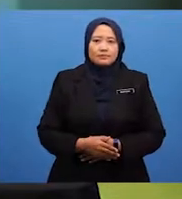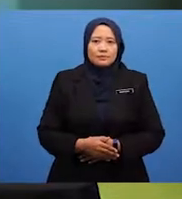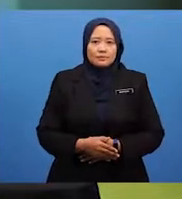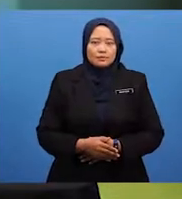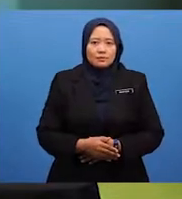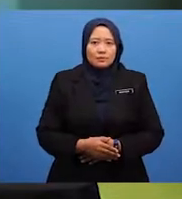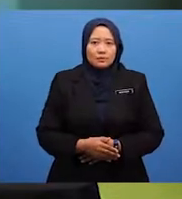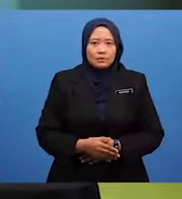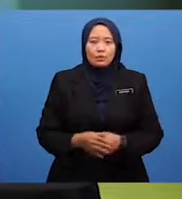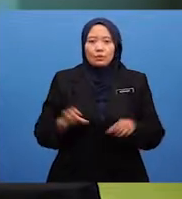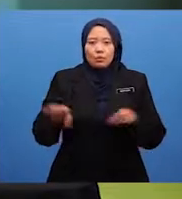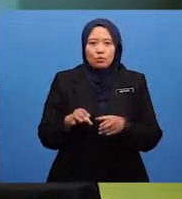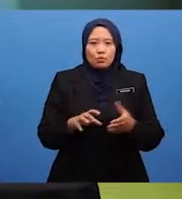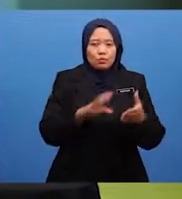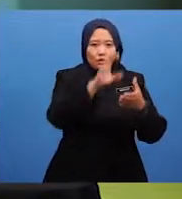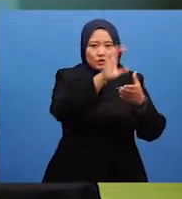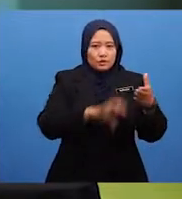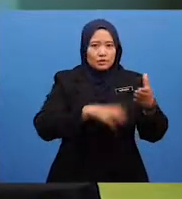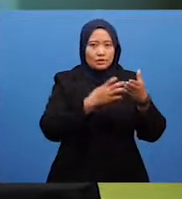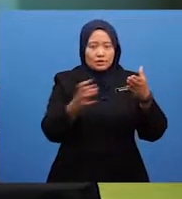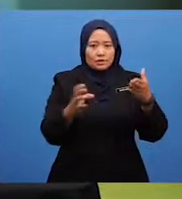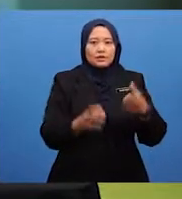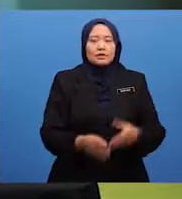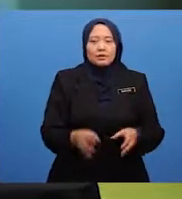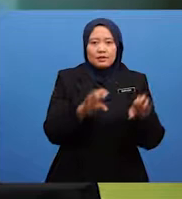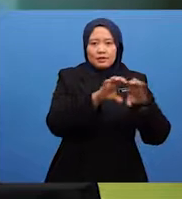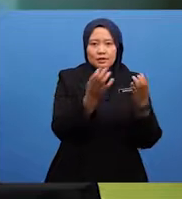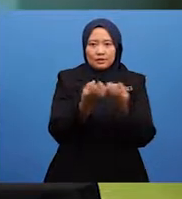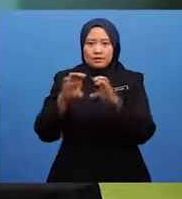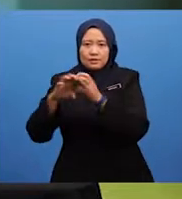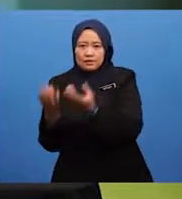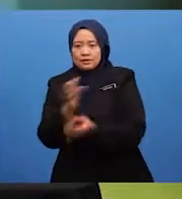Bina carta pengelasan dan bincang dengan guru kamu.